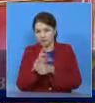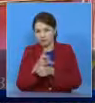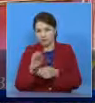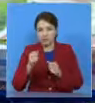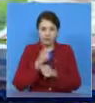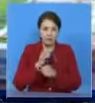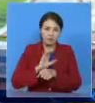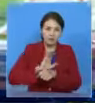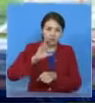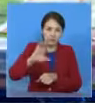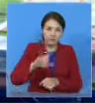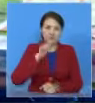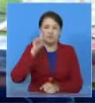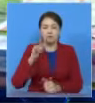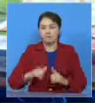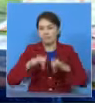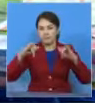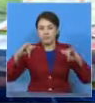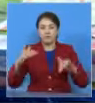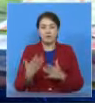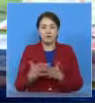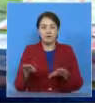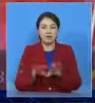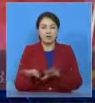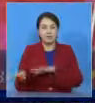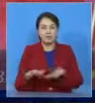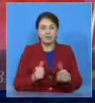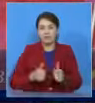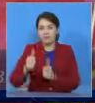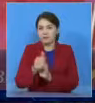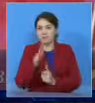монтаждап жібердім. Жастарды дамытуға бағытталған мұндай шаралар